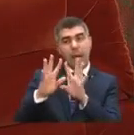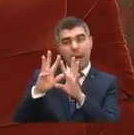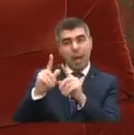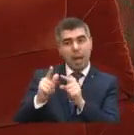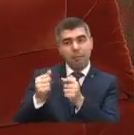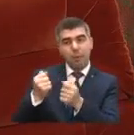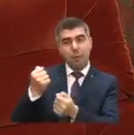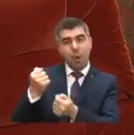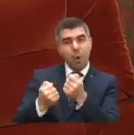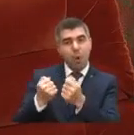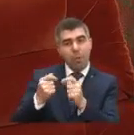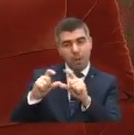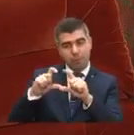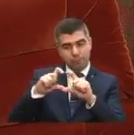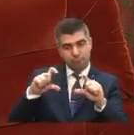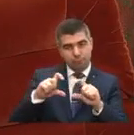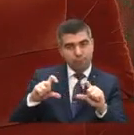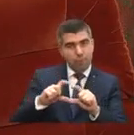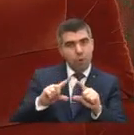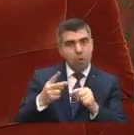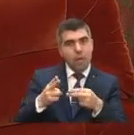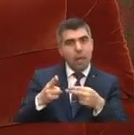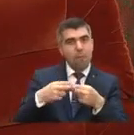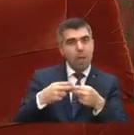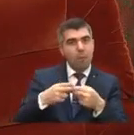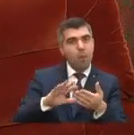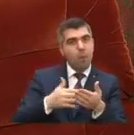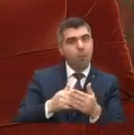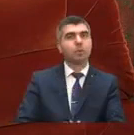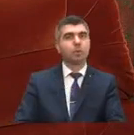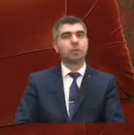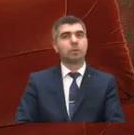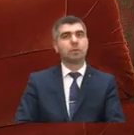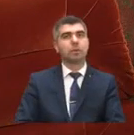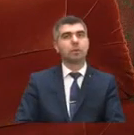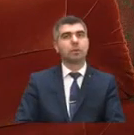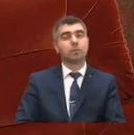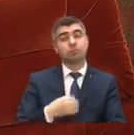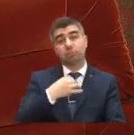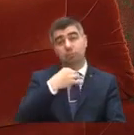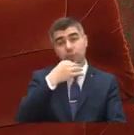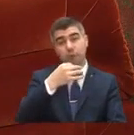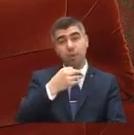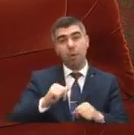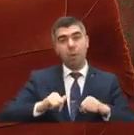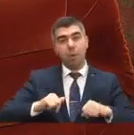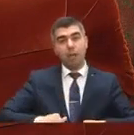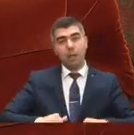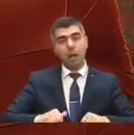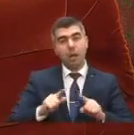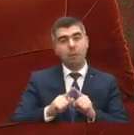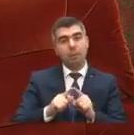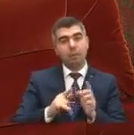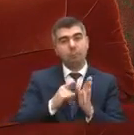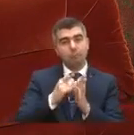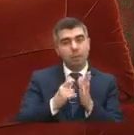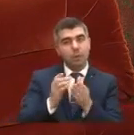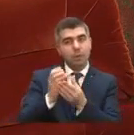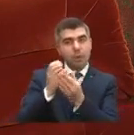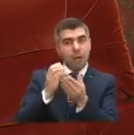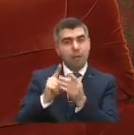الخدمه الضروريه في مجال ما هو مرتبط بالسيارات. ونقول لك انه الوزاره ديال النقل المراكز ديالها